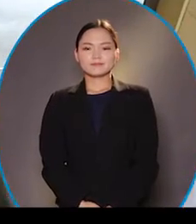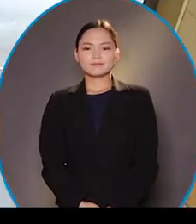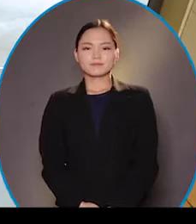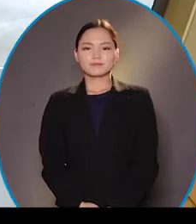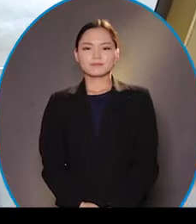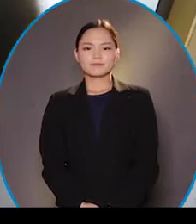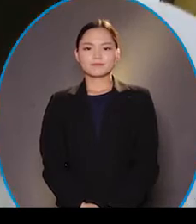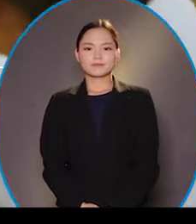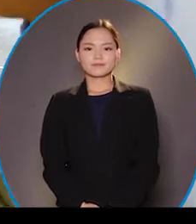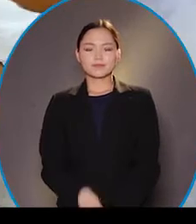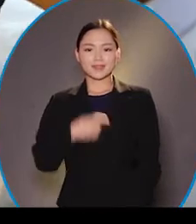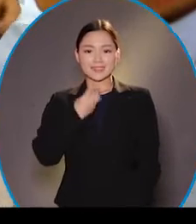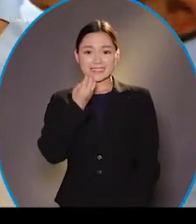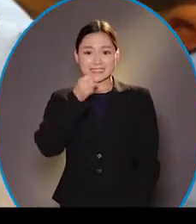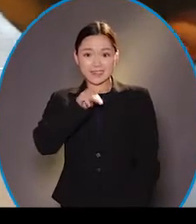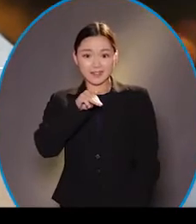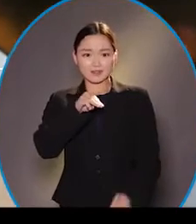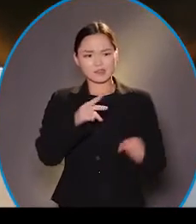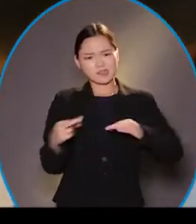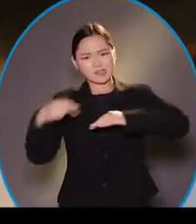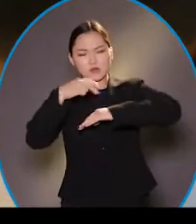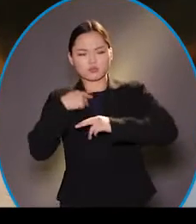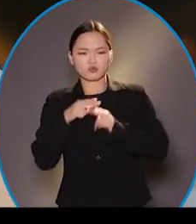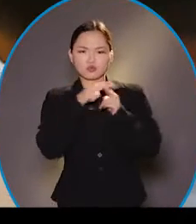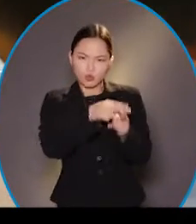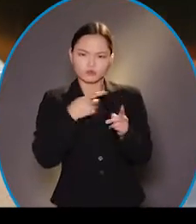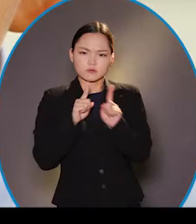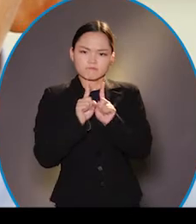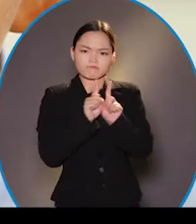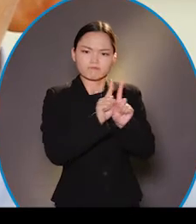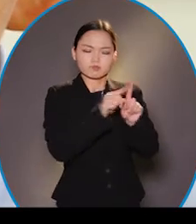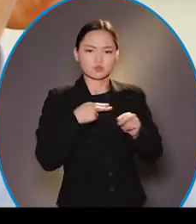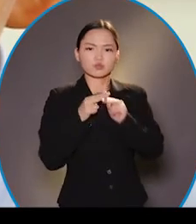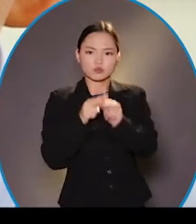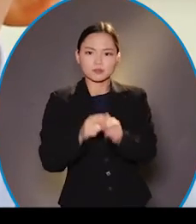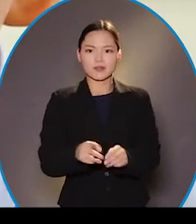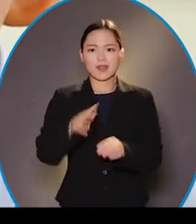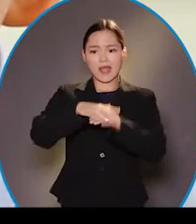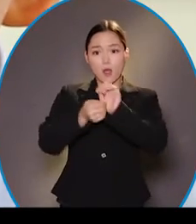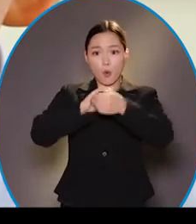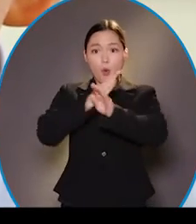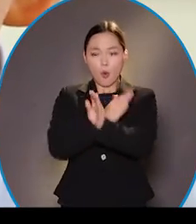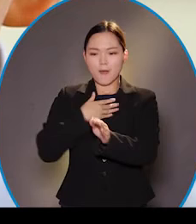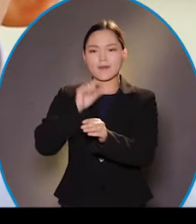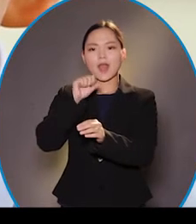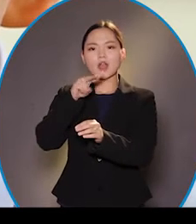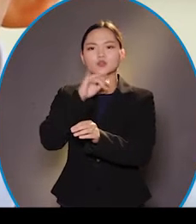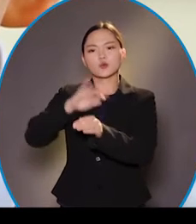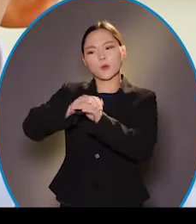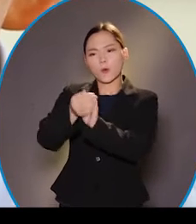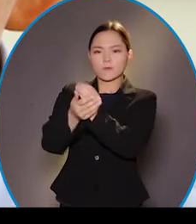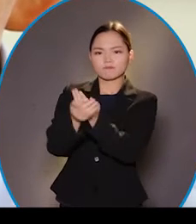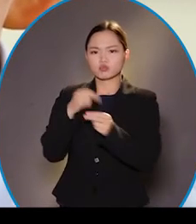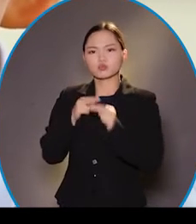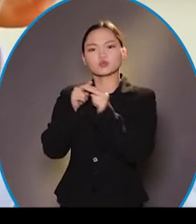Би надад шатар өгсөд нь хажууд нь түшиж явдаг. Гарыг арчиж өгдөг.